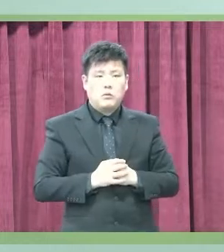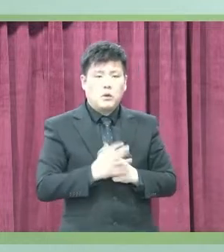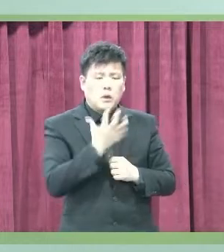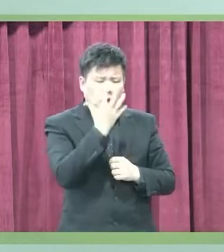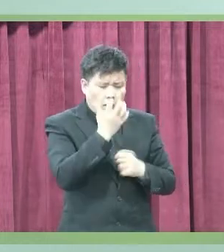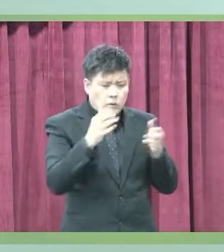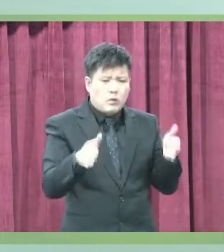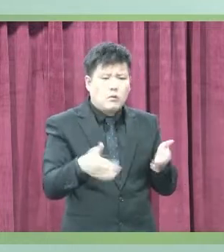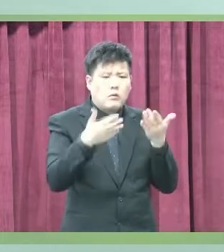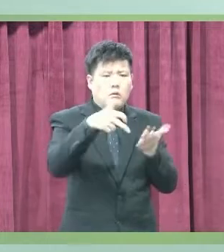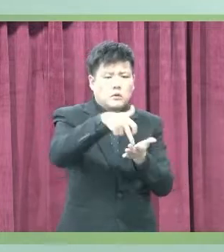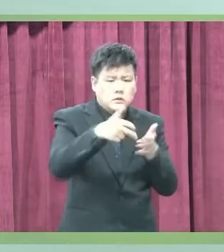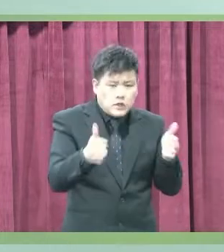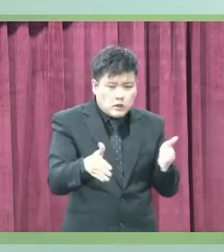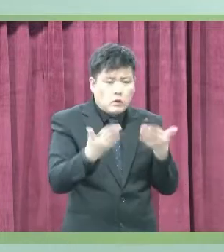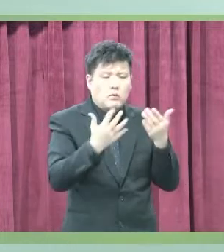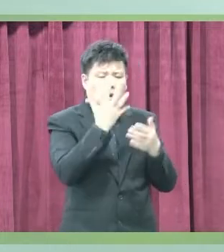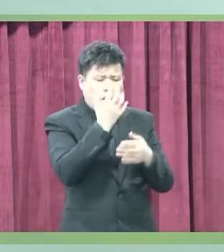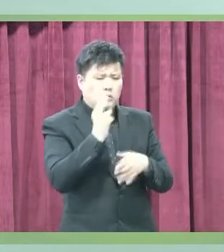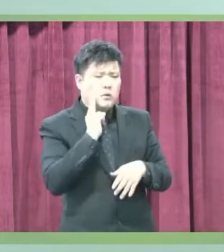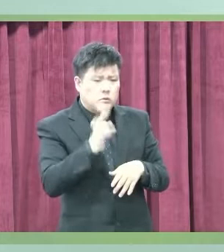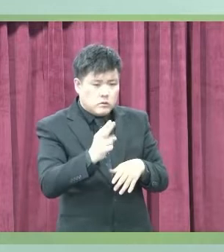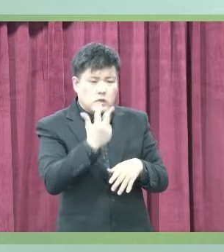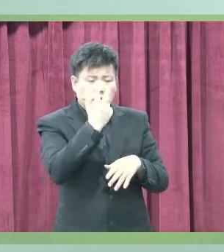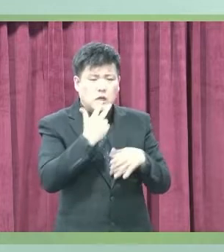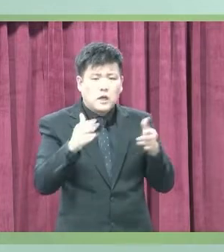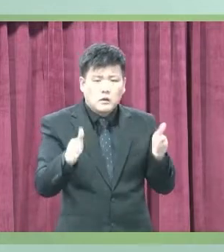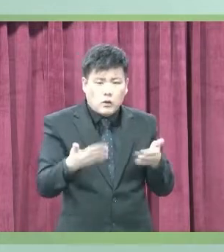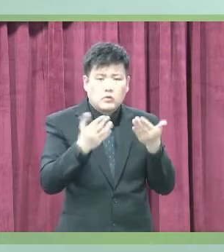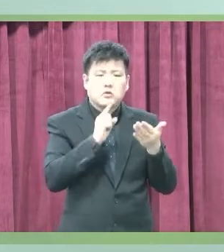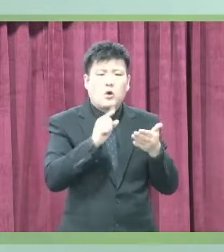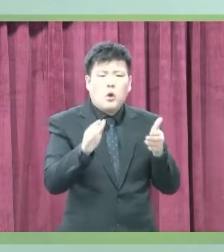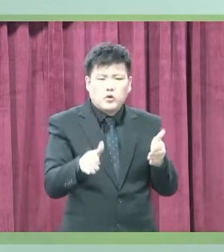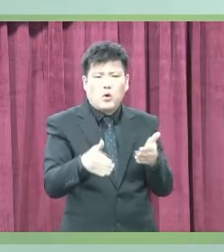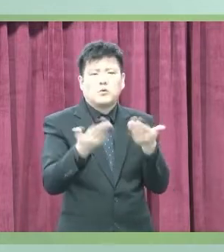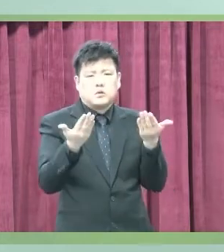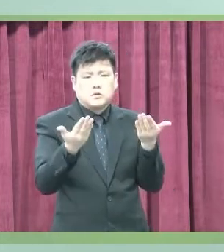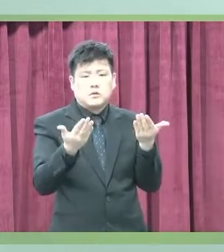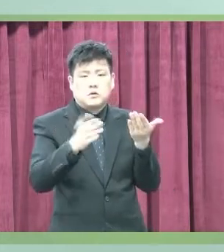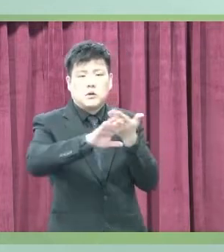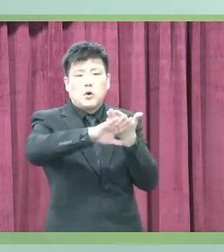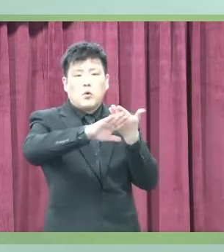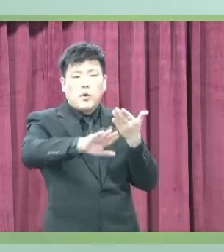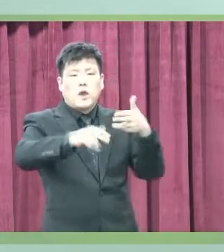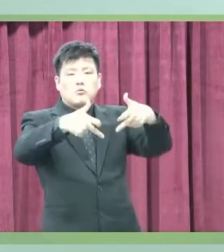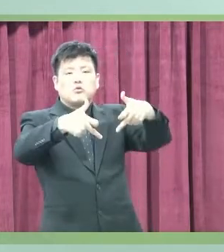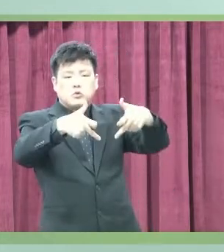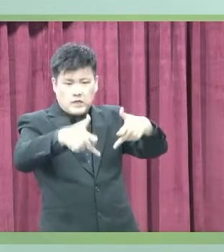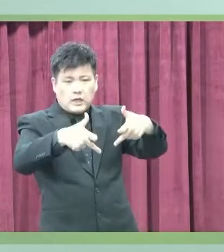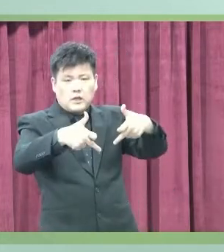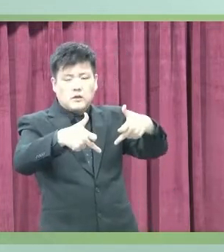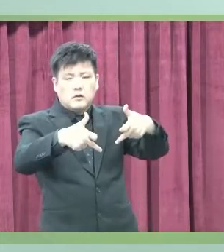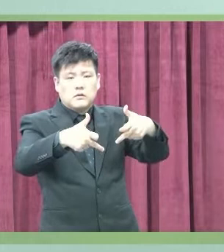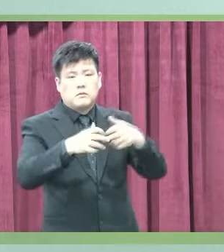안면경증, 지체경증, 안면중증, 시각경증, 언어경증 순으로 전부 외부 장애가 차지하고